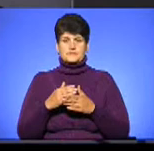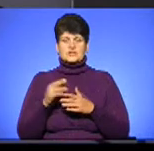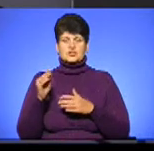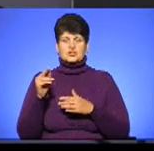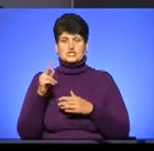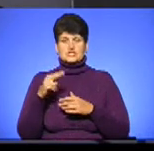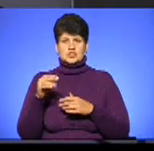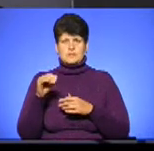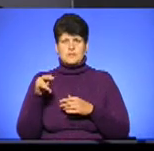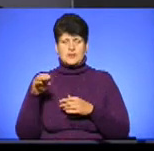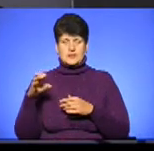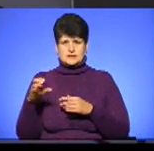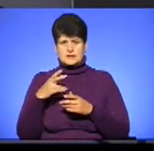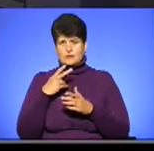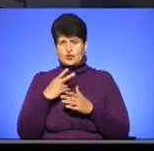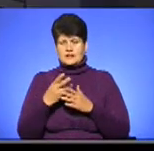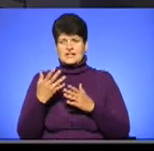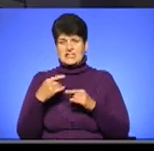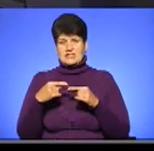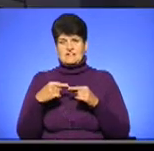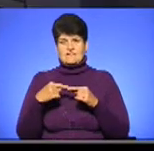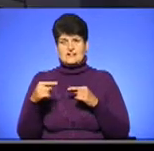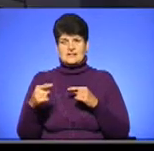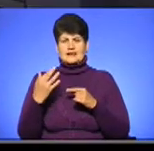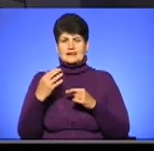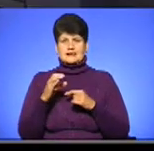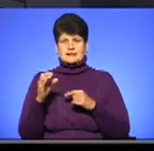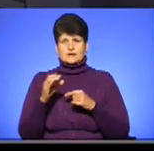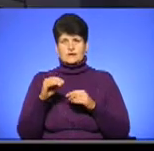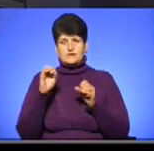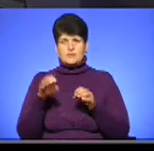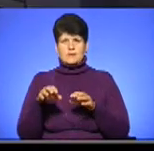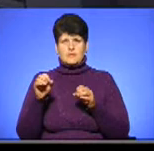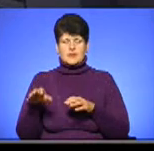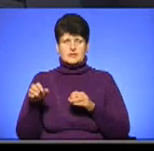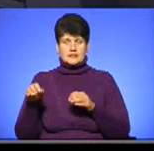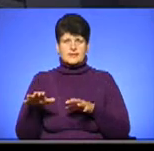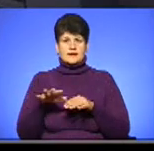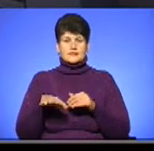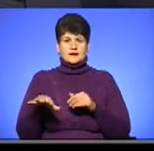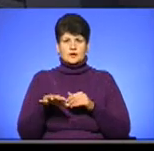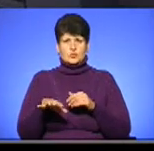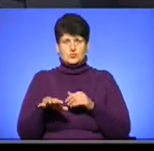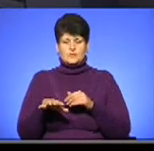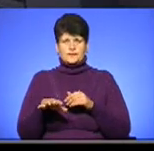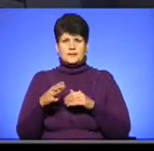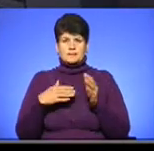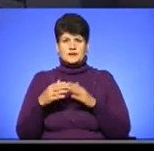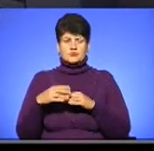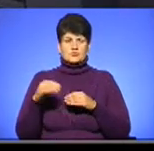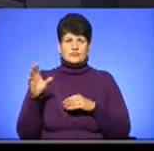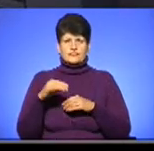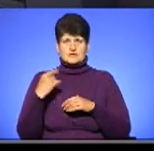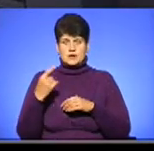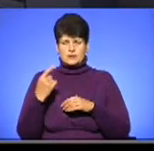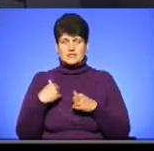який показує, на якій відстані, це що кілька секунд, приманка падає. Над якими територіями? Так, значить, територія, практично ціла область, не цілком